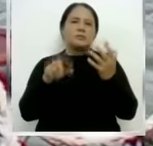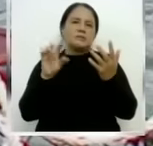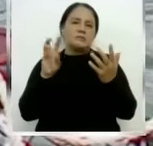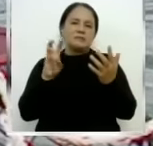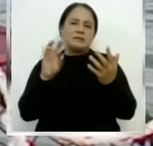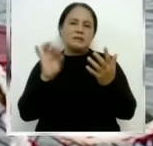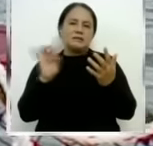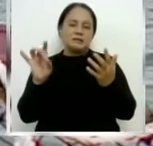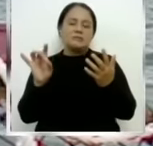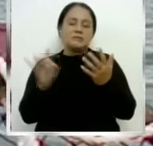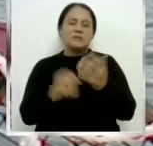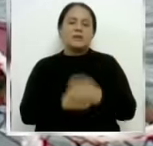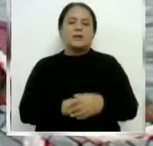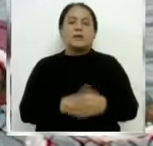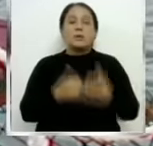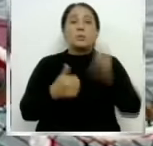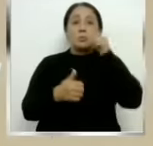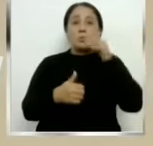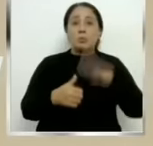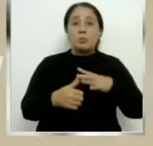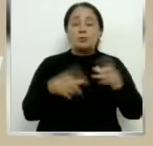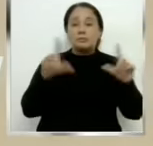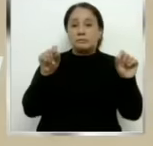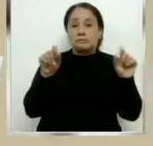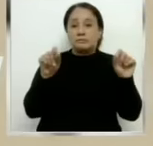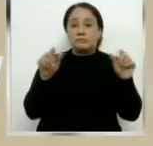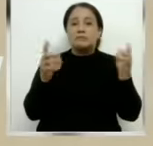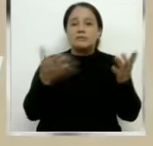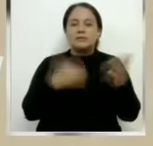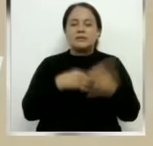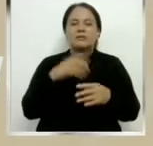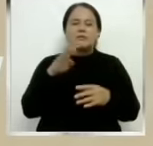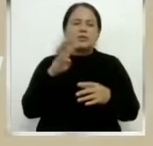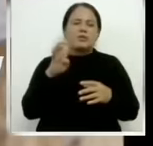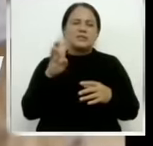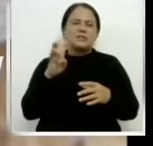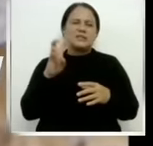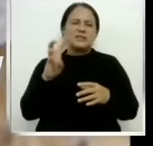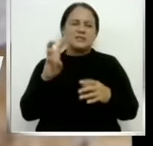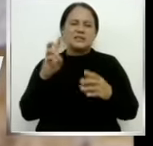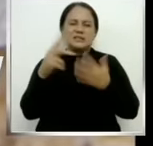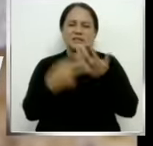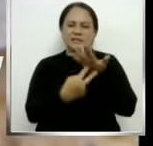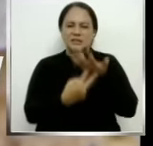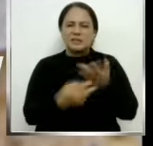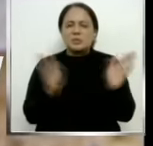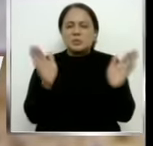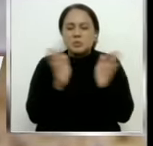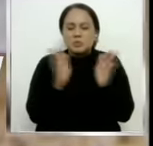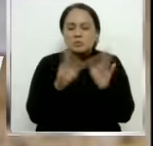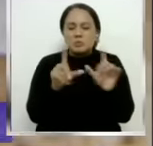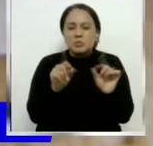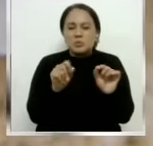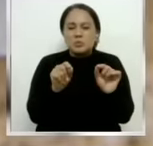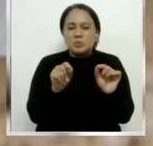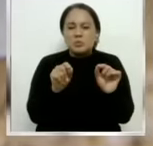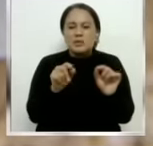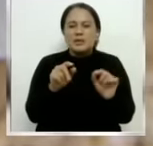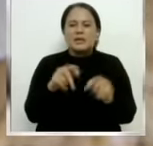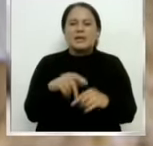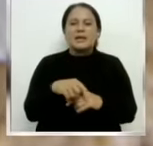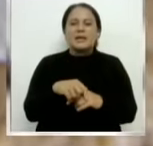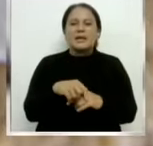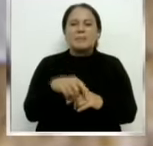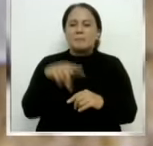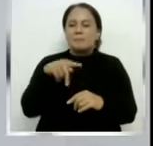crab naman ay 4.763 kilos. Pero ano naman kaya ang pinakamaliit na alimango? Ang Pinotheridae o pea crab ang tinuturing